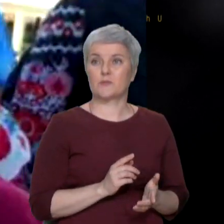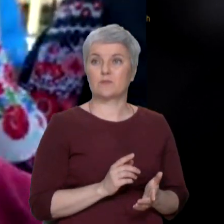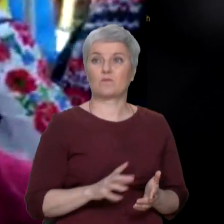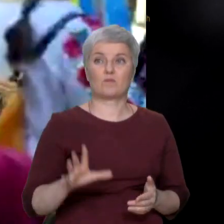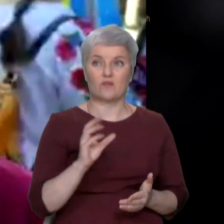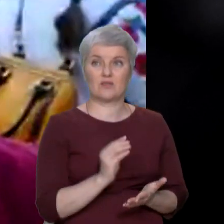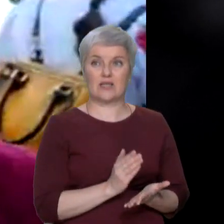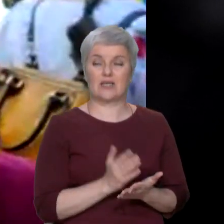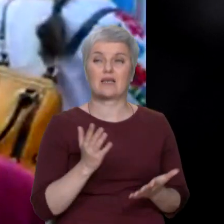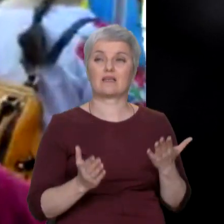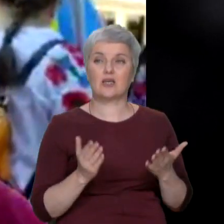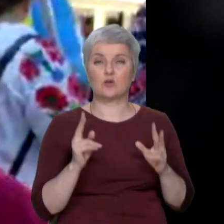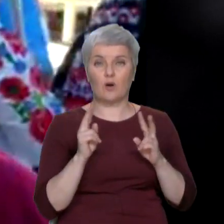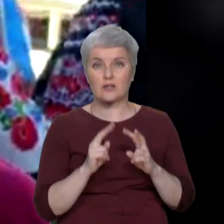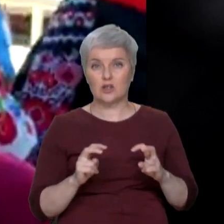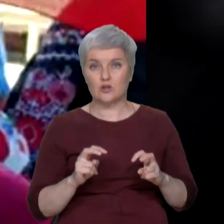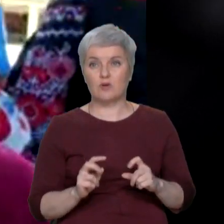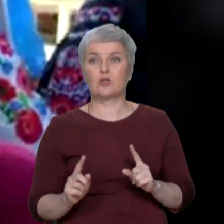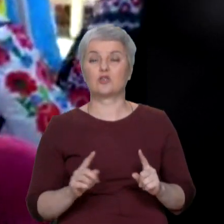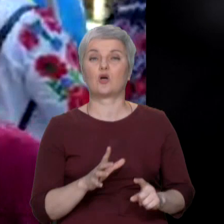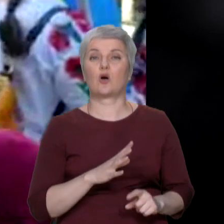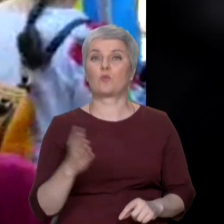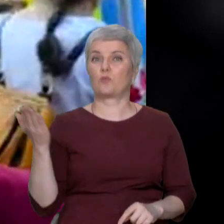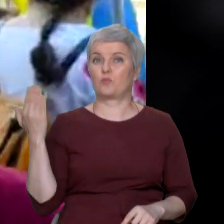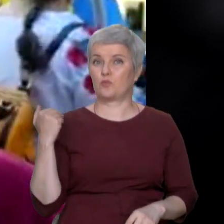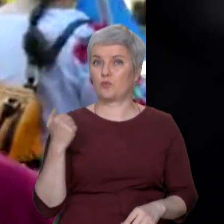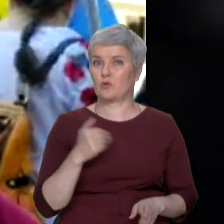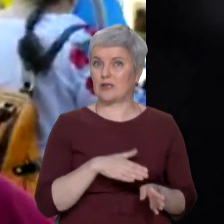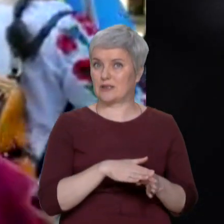це все є. Якщо аналізувати те, що було зроблено, і те,